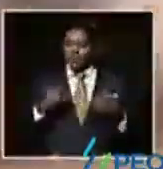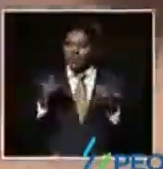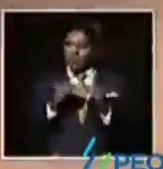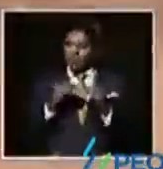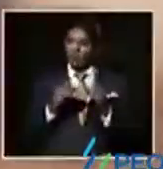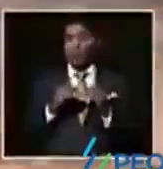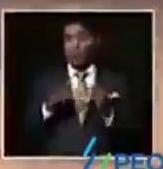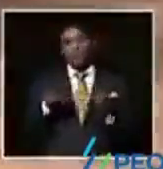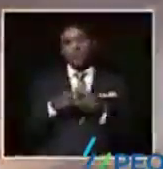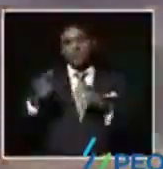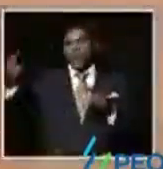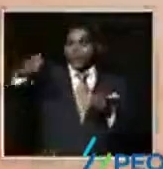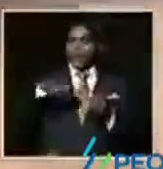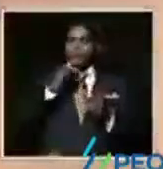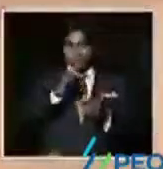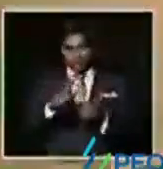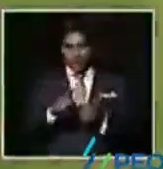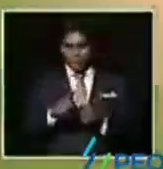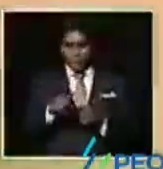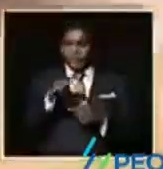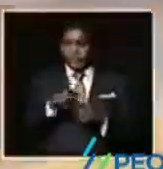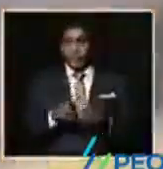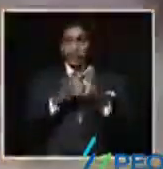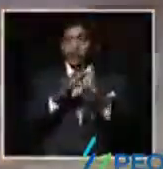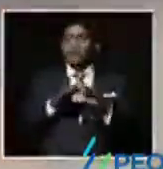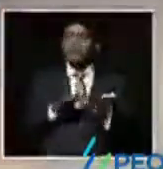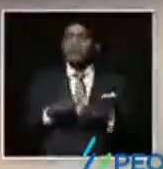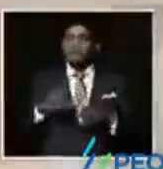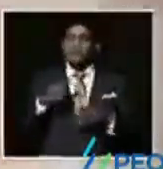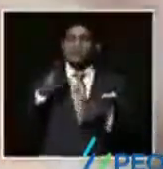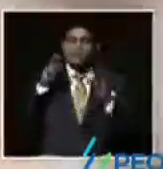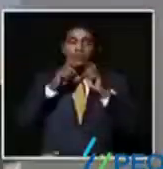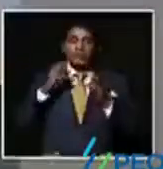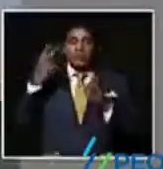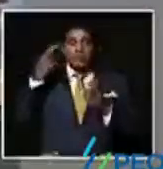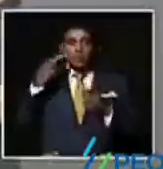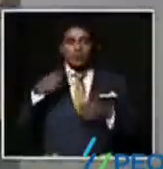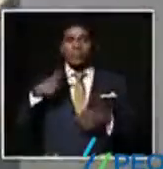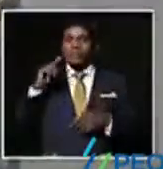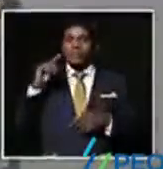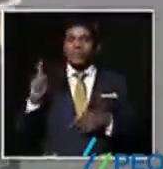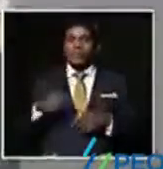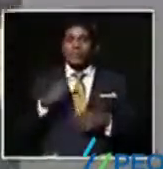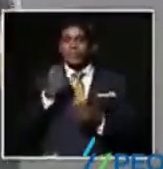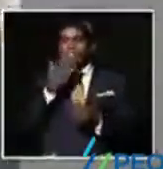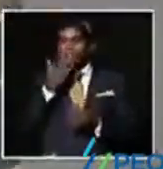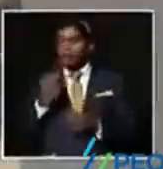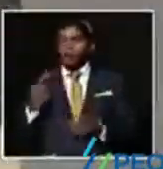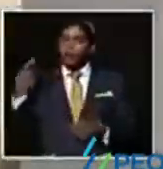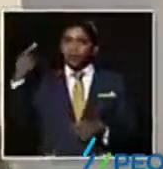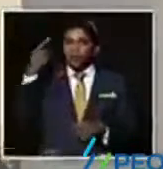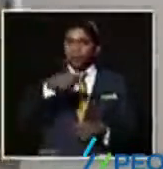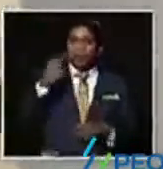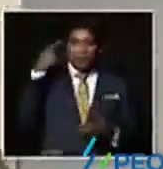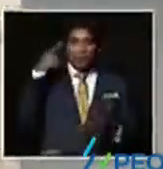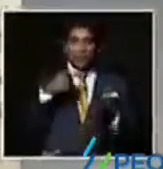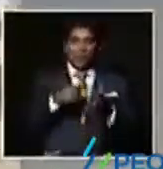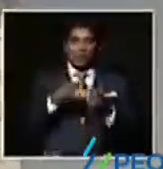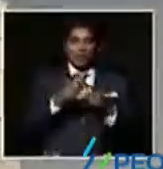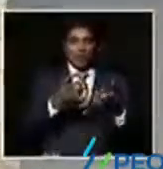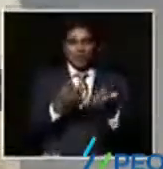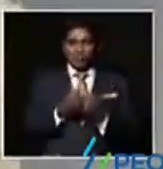ලෙස උපදෙස් ලබා දෙමින්. ඒ අනුව සිසුන් කොණ්ඩා රැවුල් කපා ඊයේ දිනේ පාසලට පැමිණ විභාග ප්‍රවේශ පත්‍ර ලබාගෙන